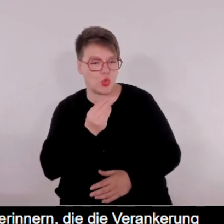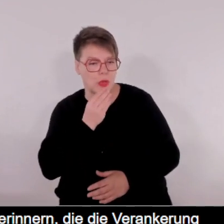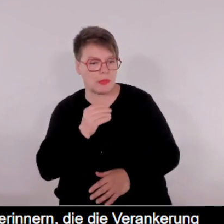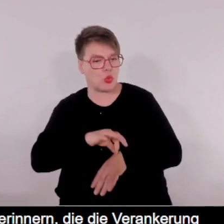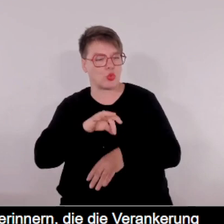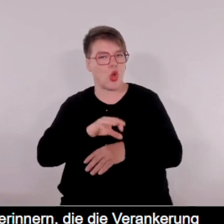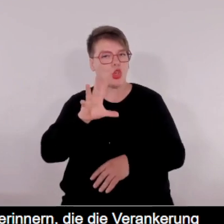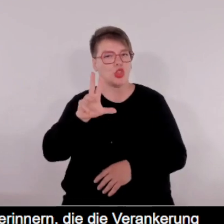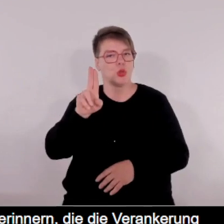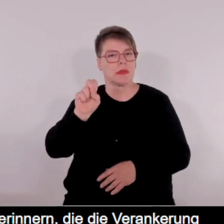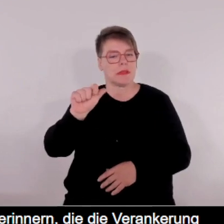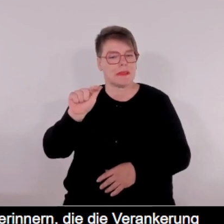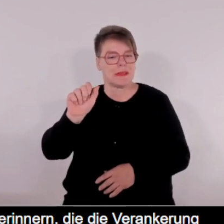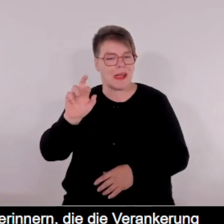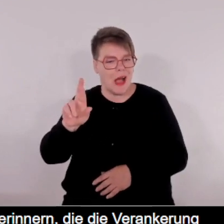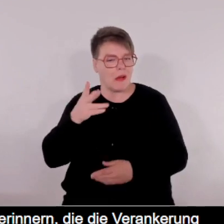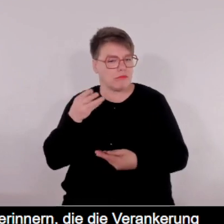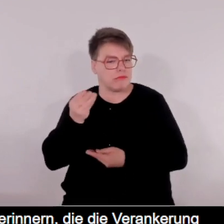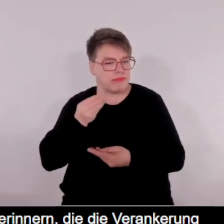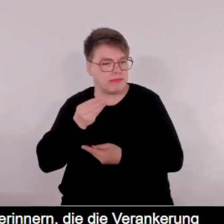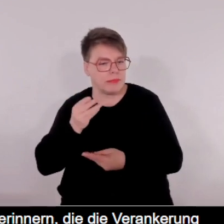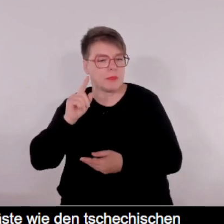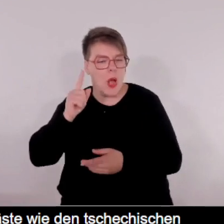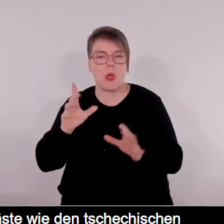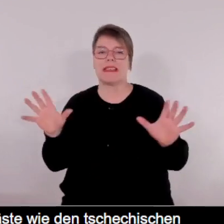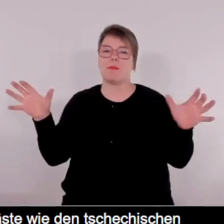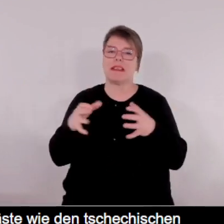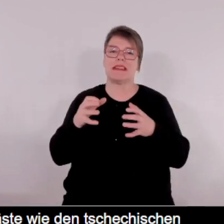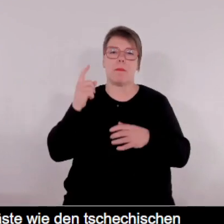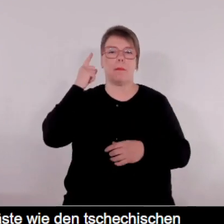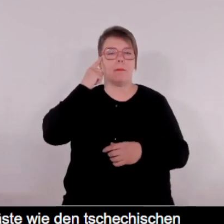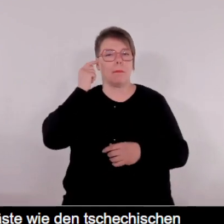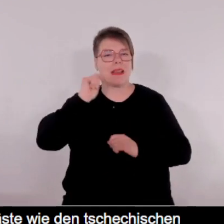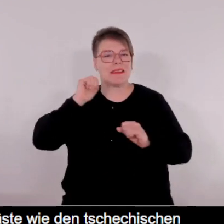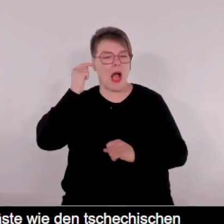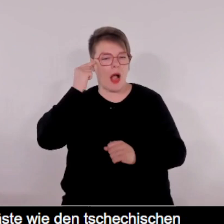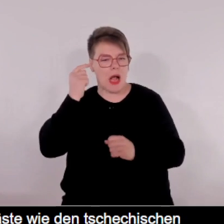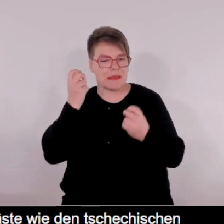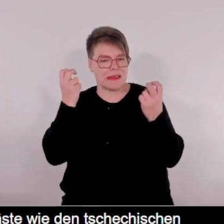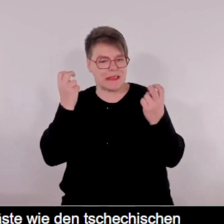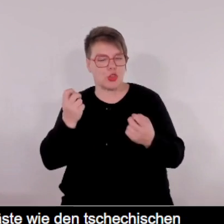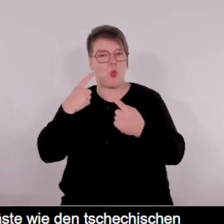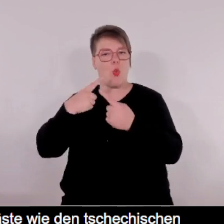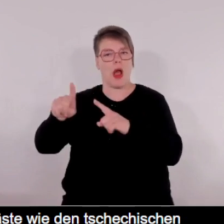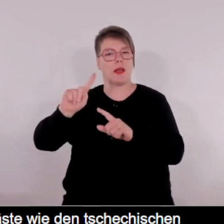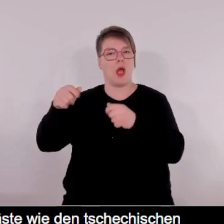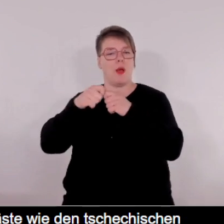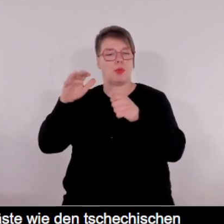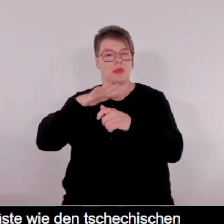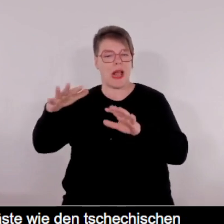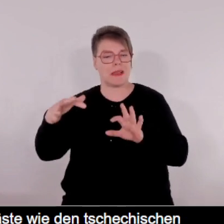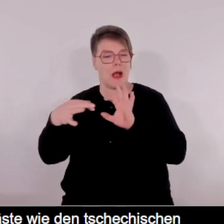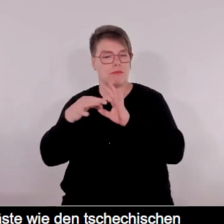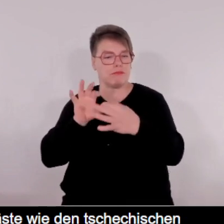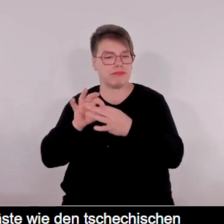Der Ministerpräsident hat auch drei Auslandsreisen in diesem Jahr absolviert. Die letzte ist ja bekannt, Israel, mit dem Ziel der